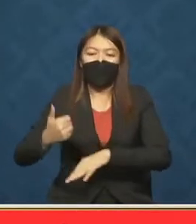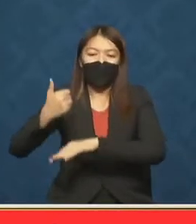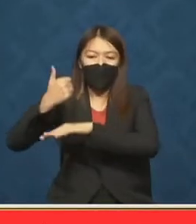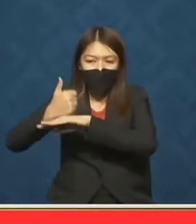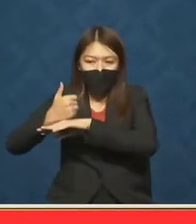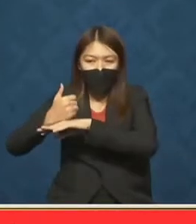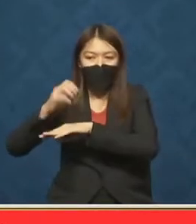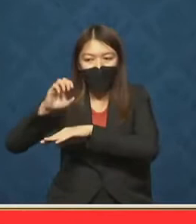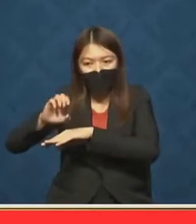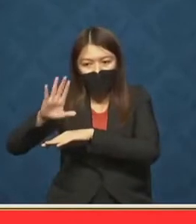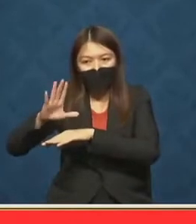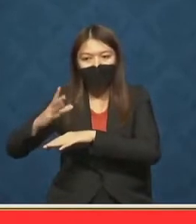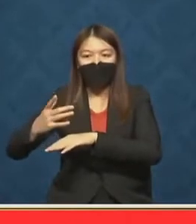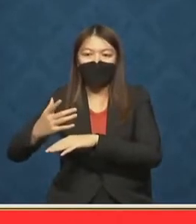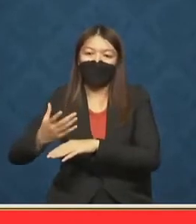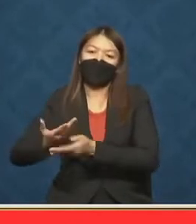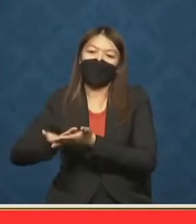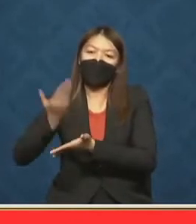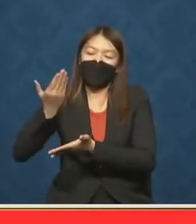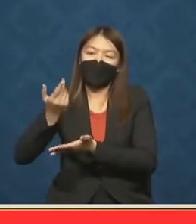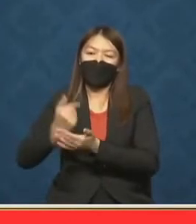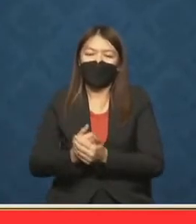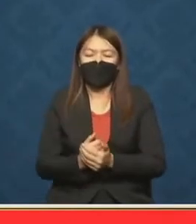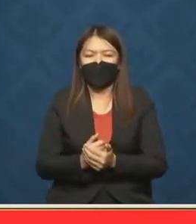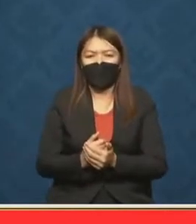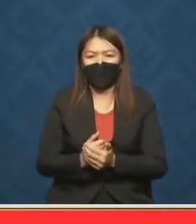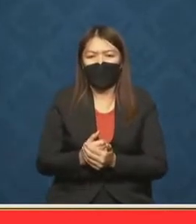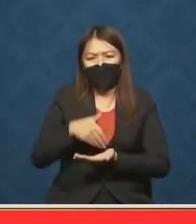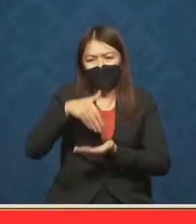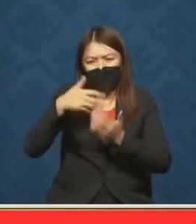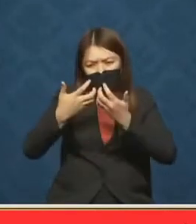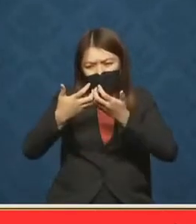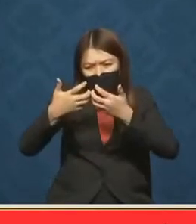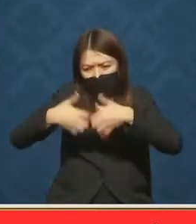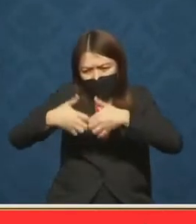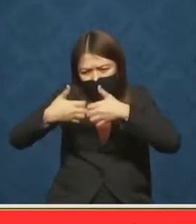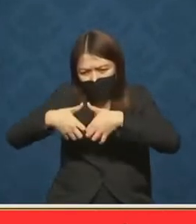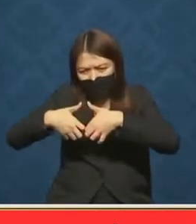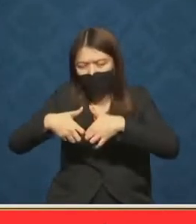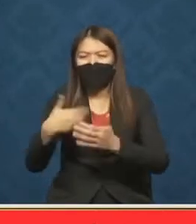ิปด้